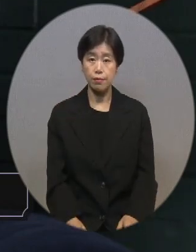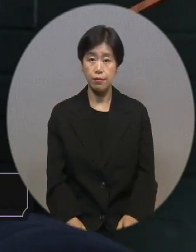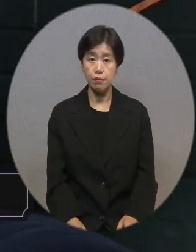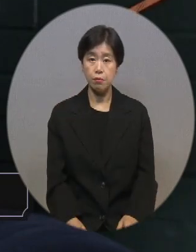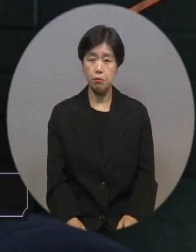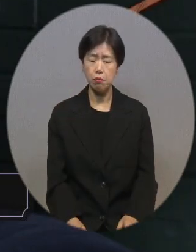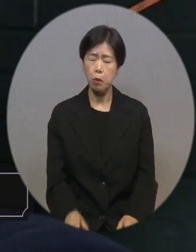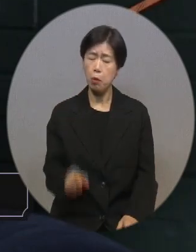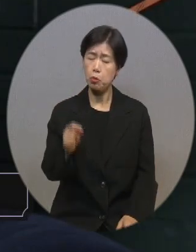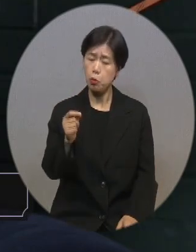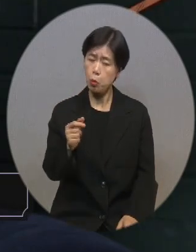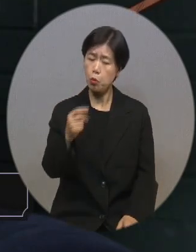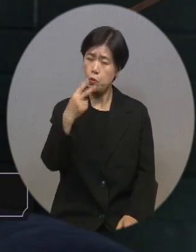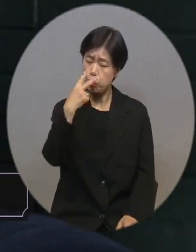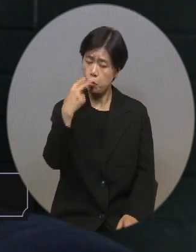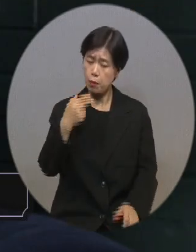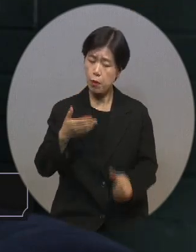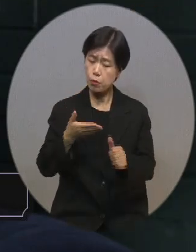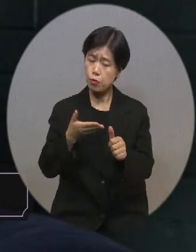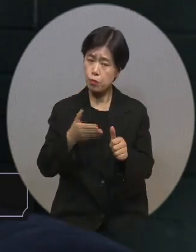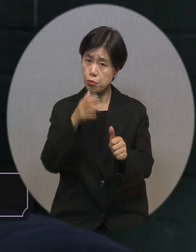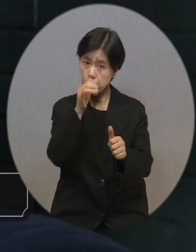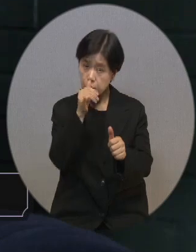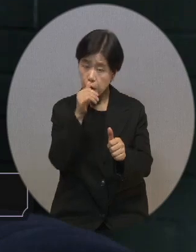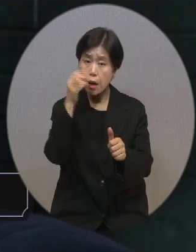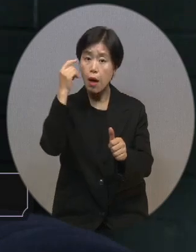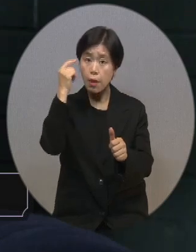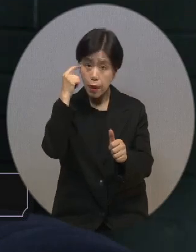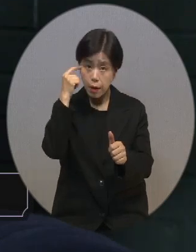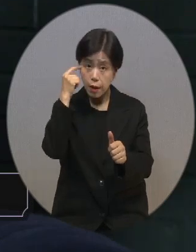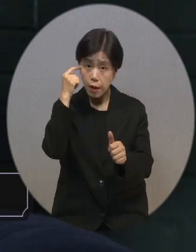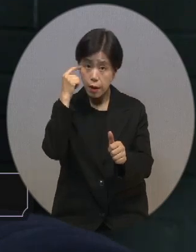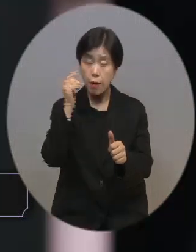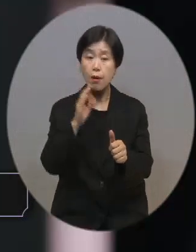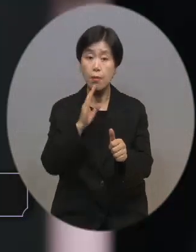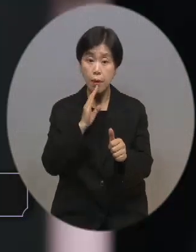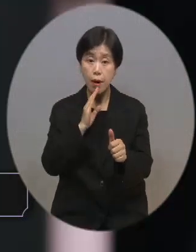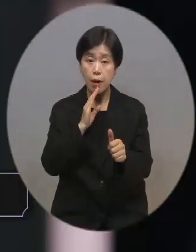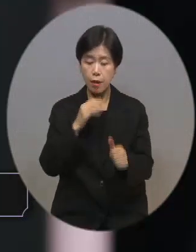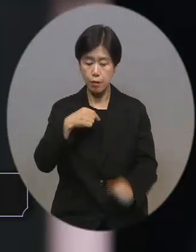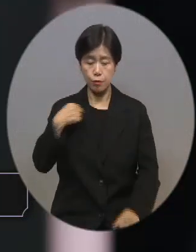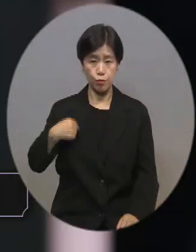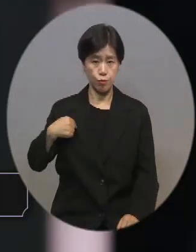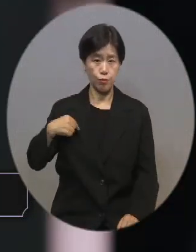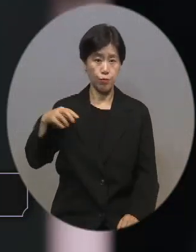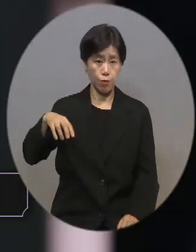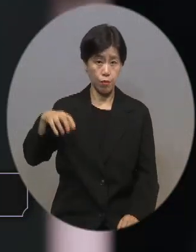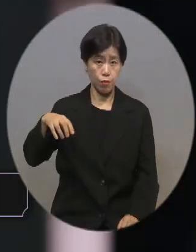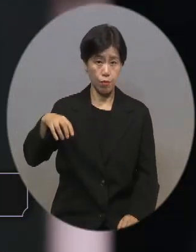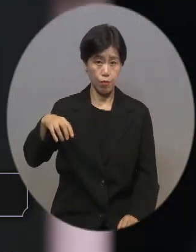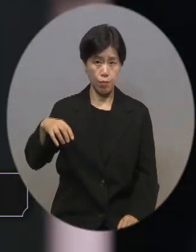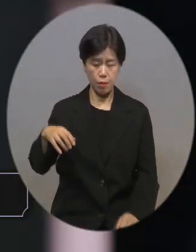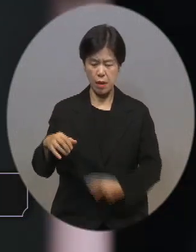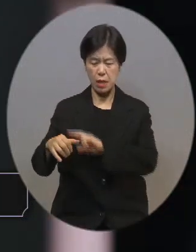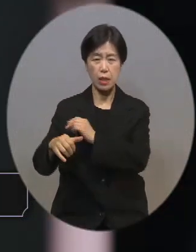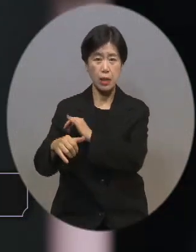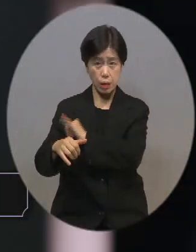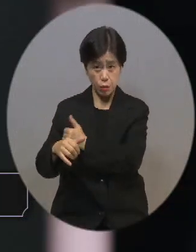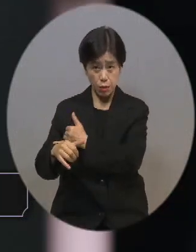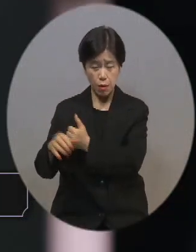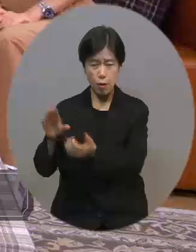봐주기도 하고 개선되고 있었다는 생각도 하고 있었습니다. 중국도 사실 인권 문제가 좀